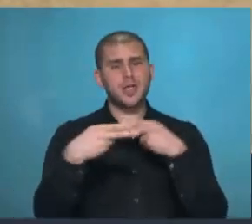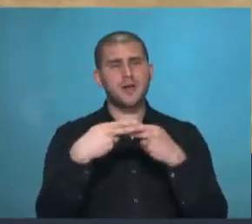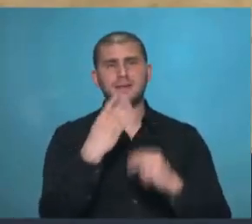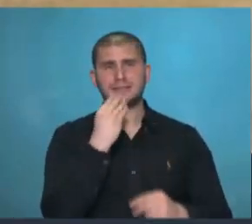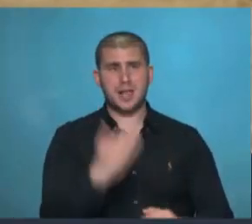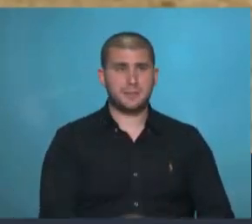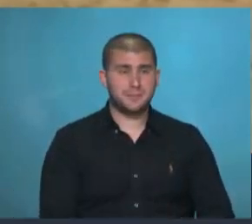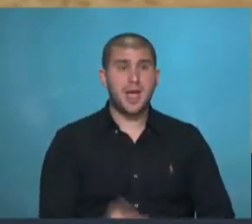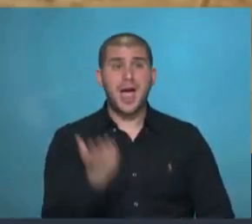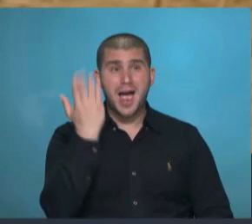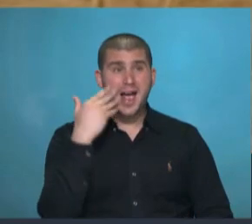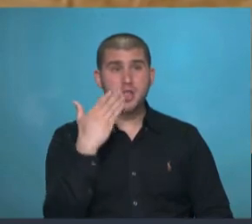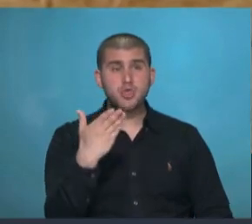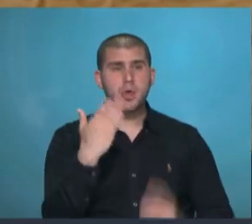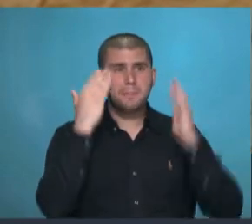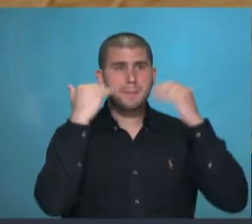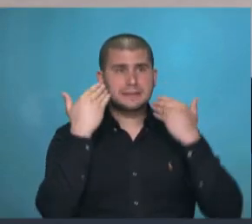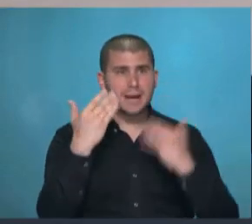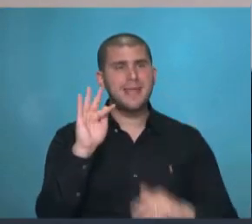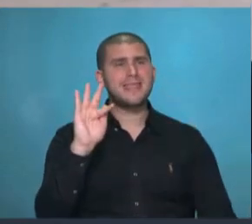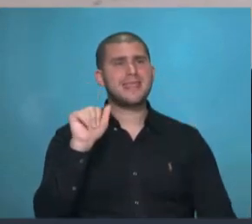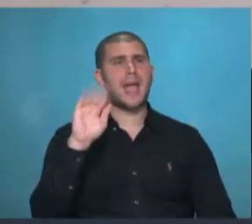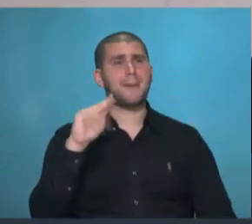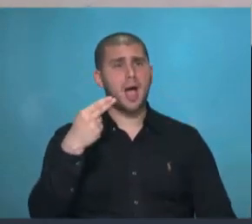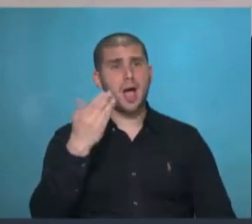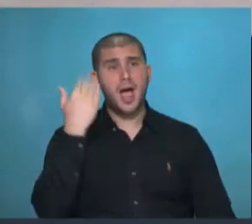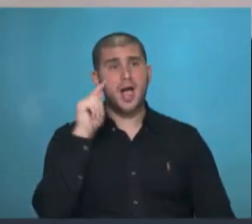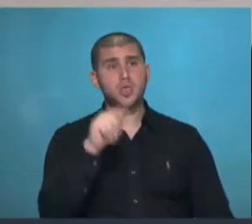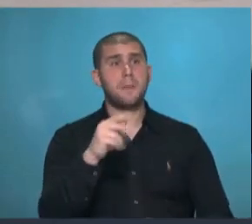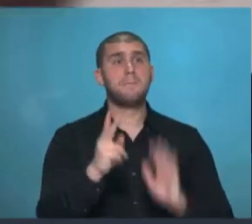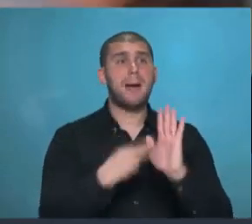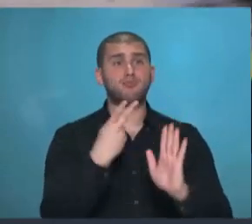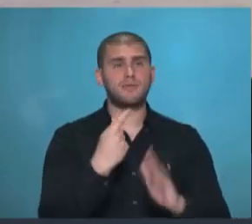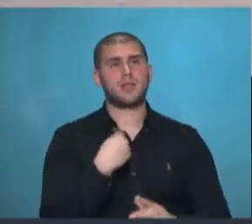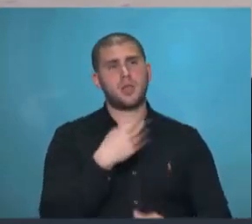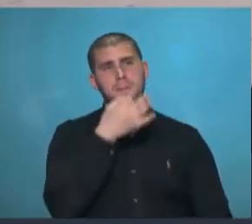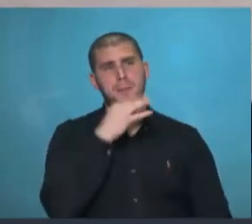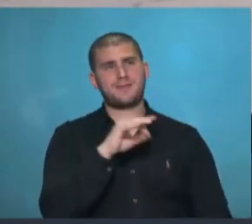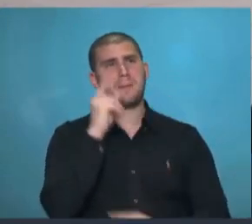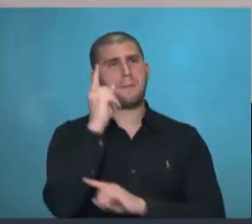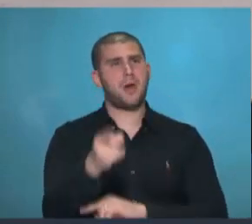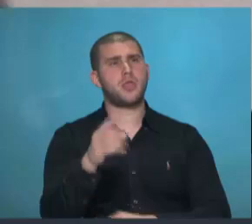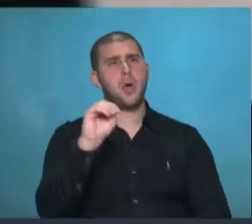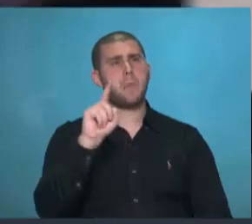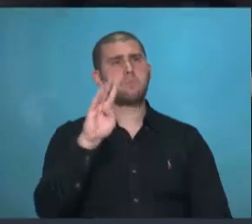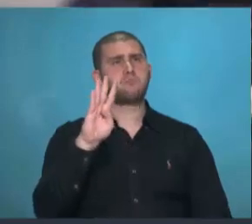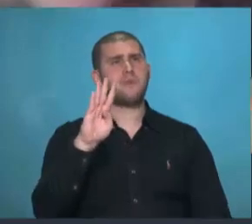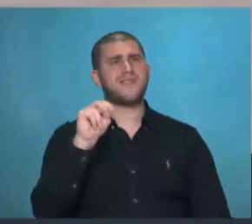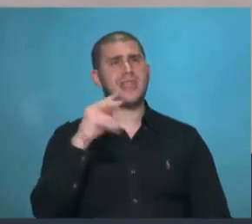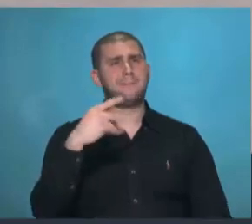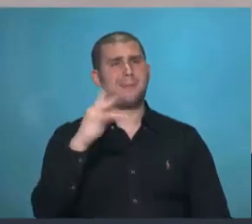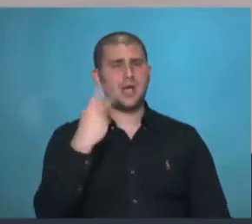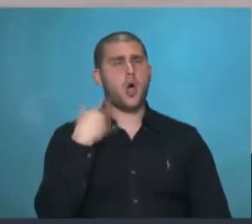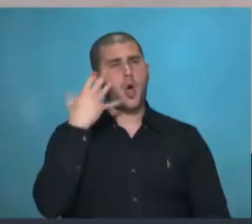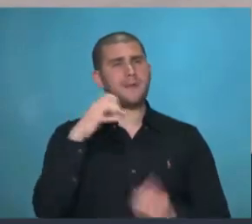We were in Egypt, in Taba. We were there for second time and we preferred the Mavic Peak Hotel. We like it, the place.